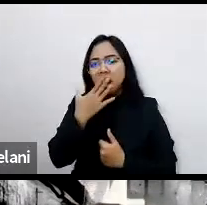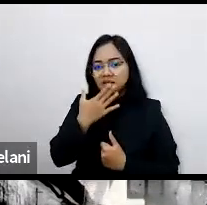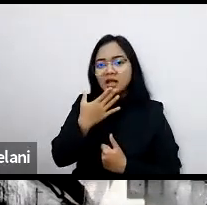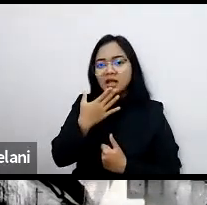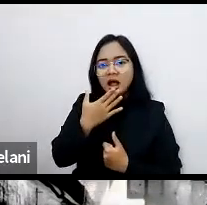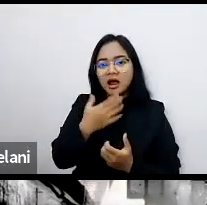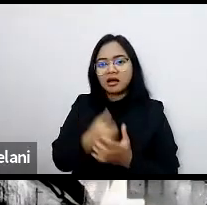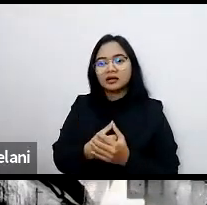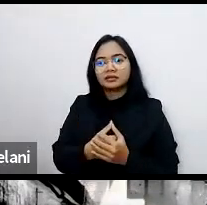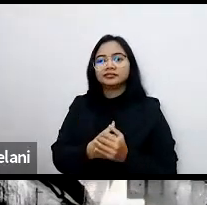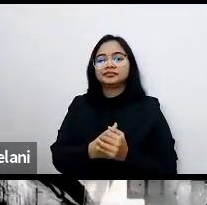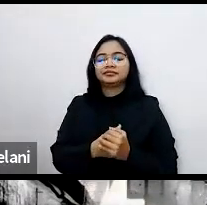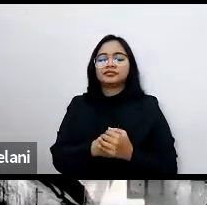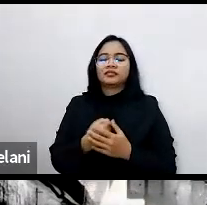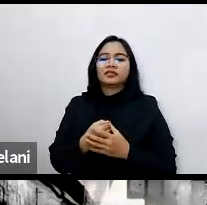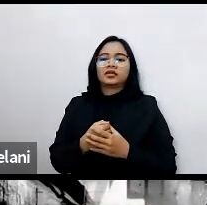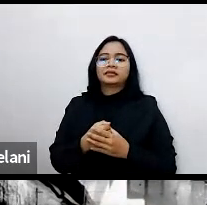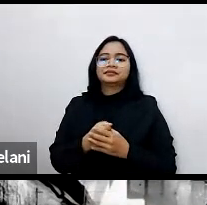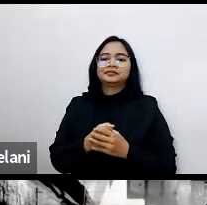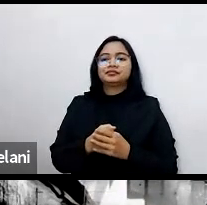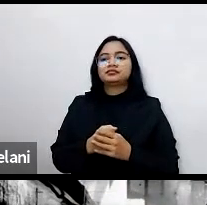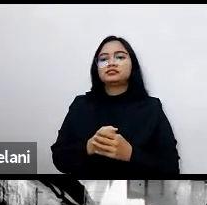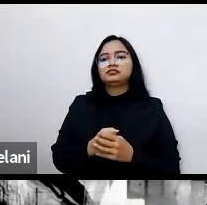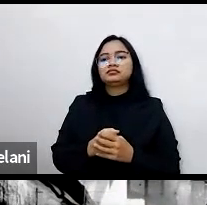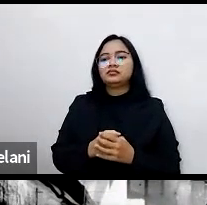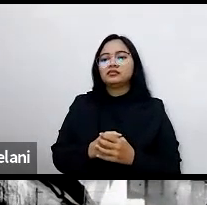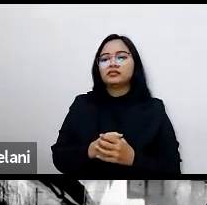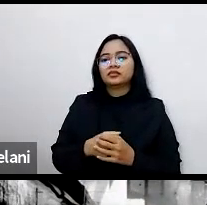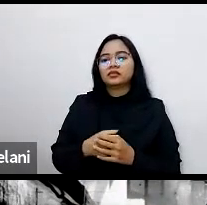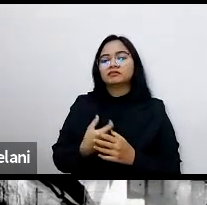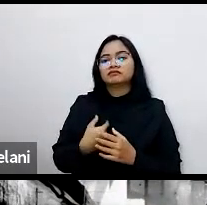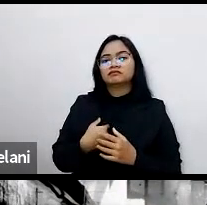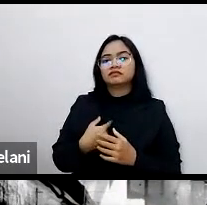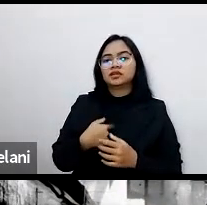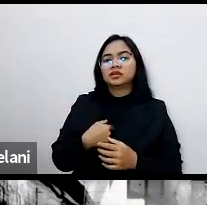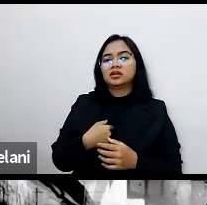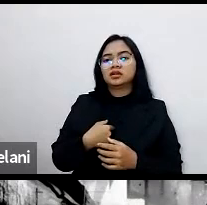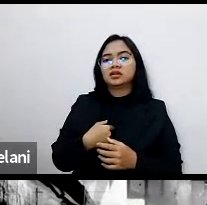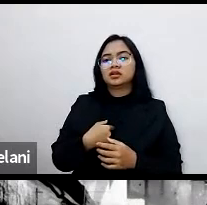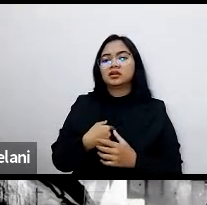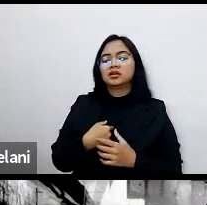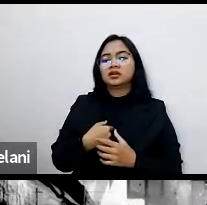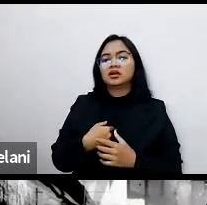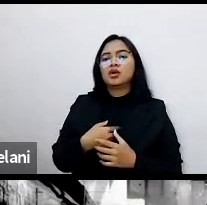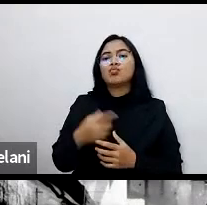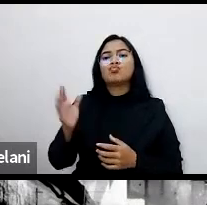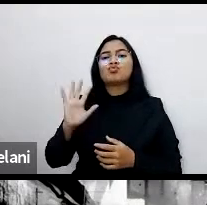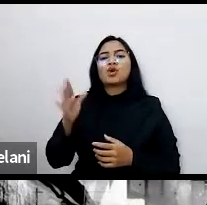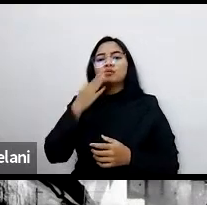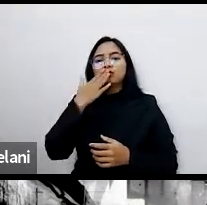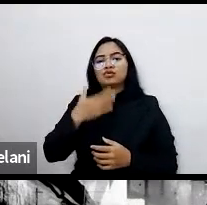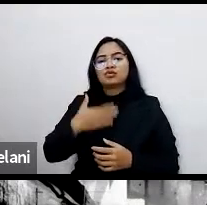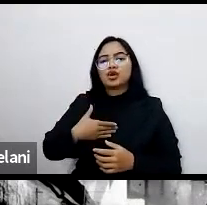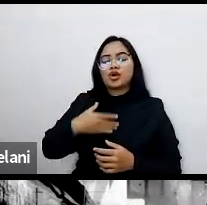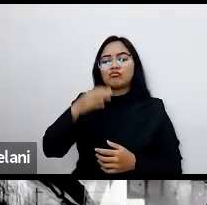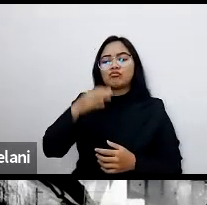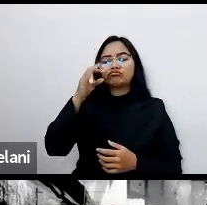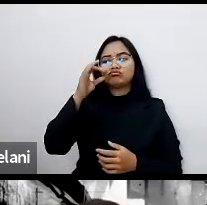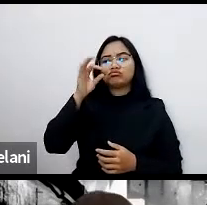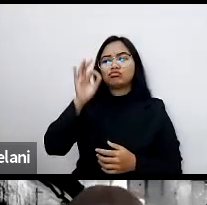saya tidak mengatakan bahwa orang yang punya latar belakang di kampus di luar itu